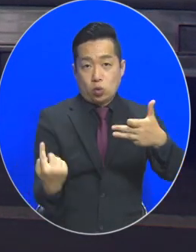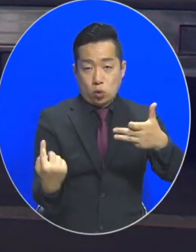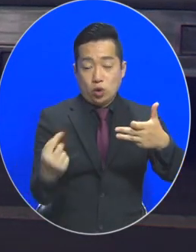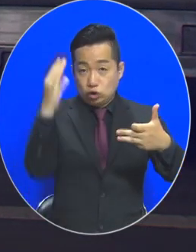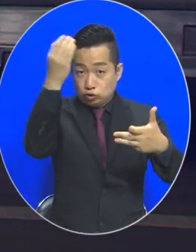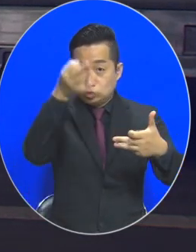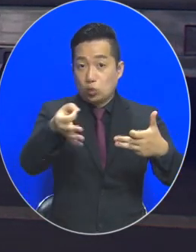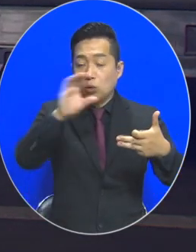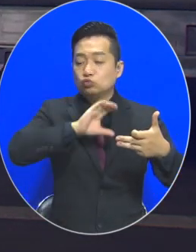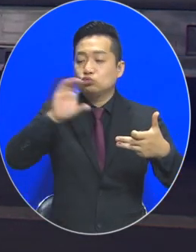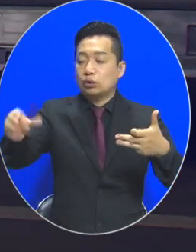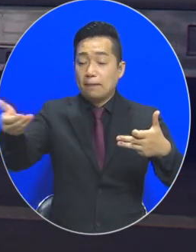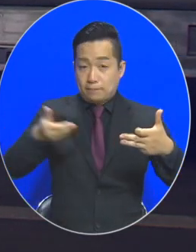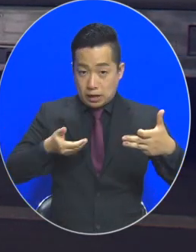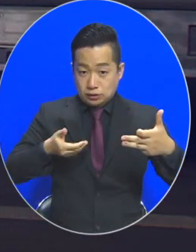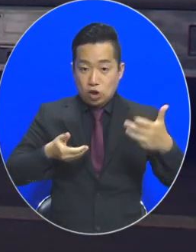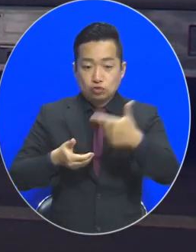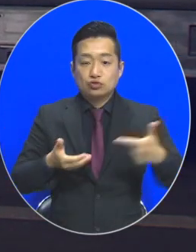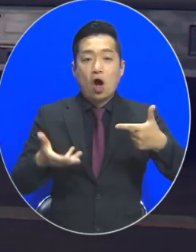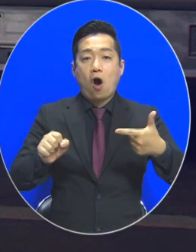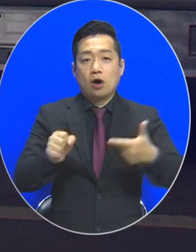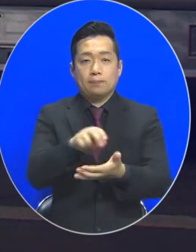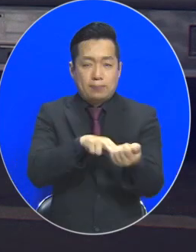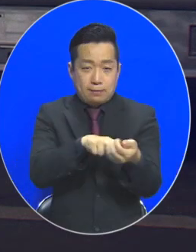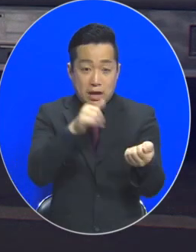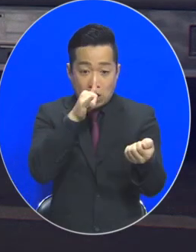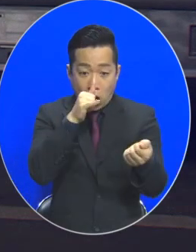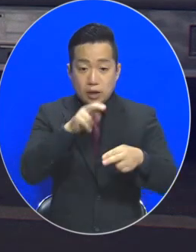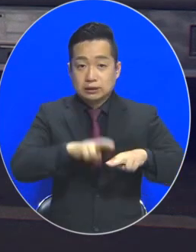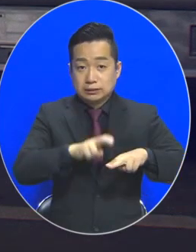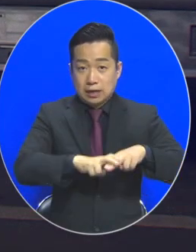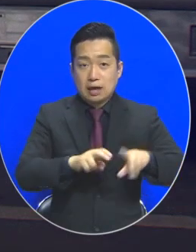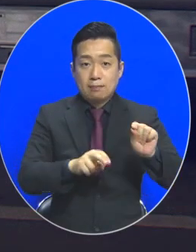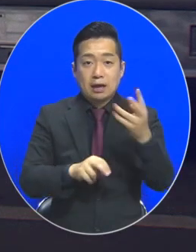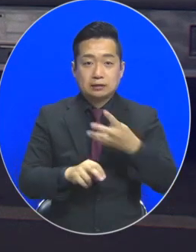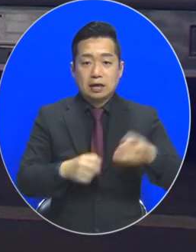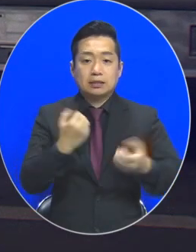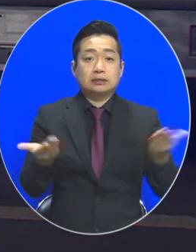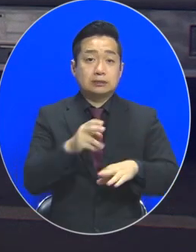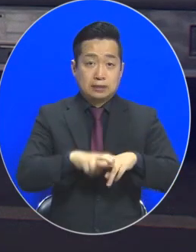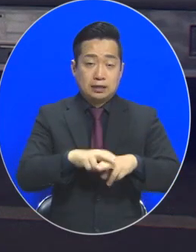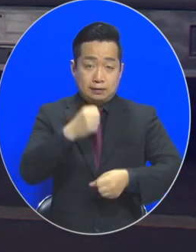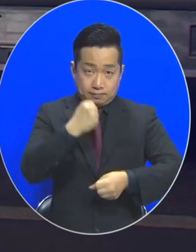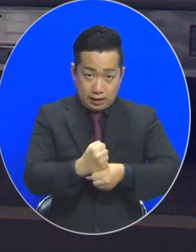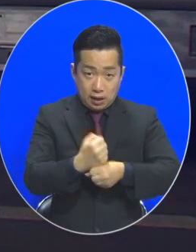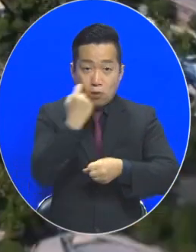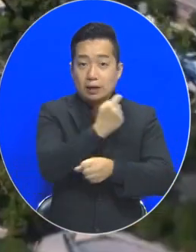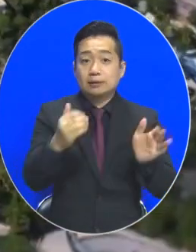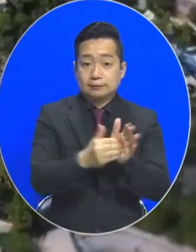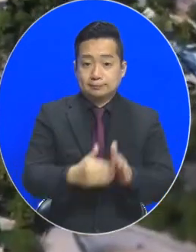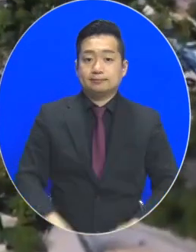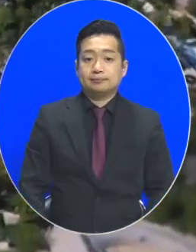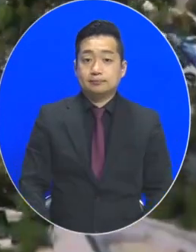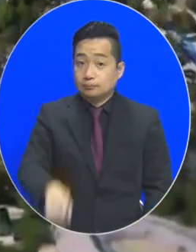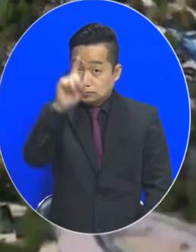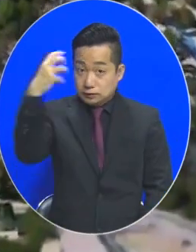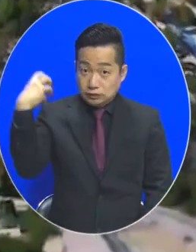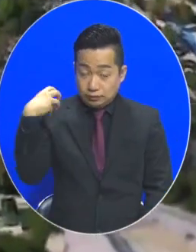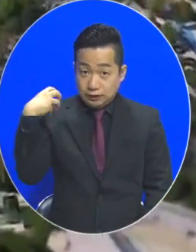투자 유치를 비롯해 6000억원의 매출 증가 또 일자리 만 4천여개가 창출된 것으로 나타났습니다 정부는